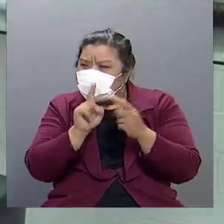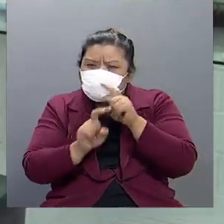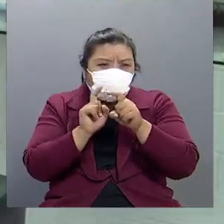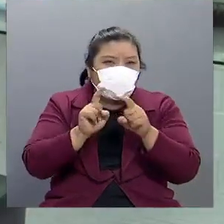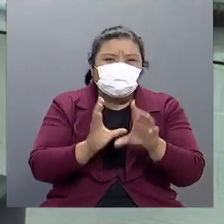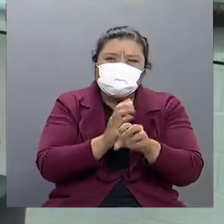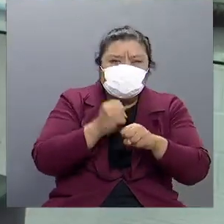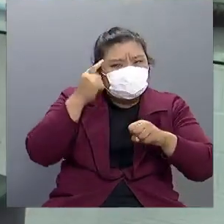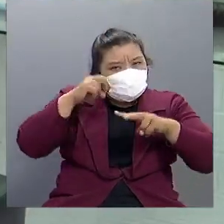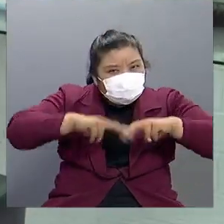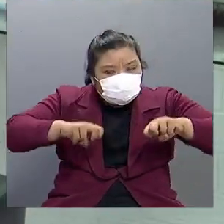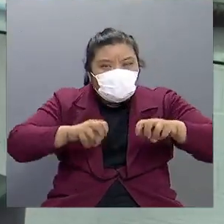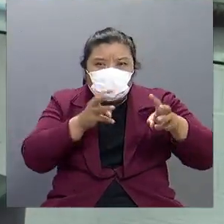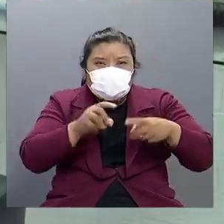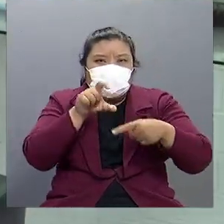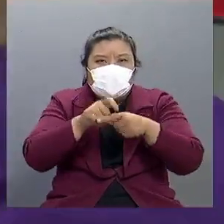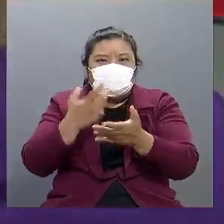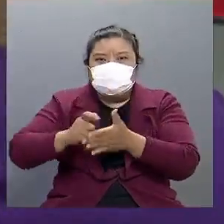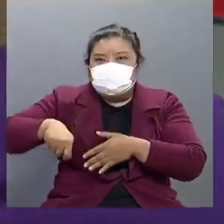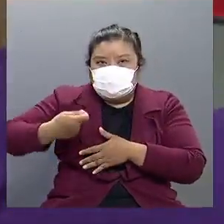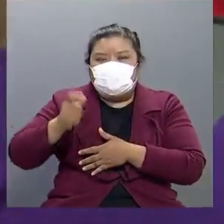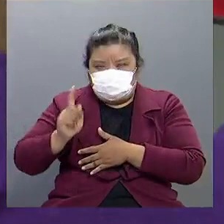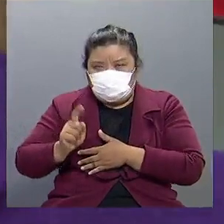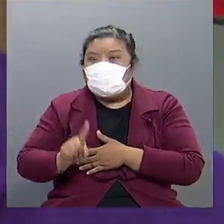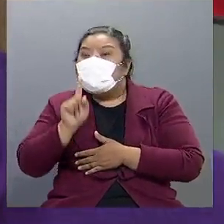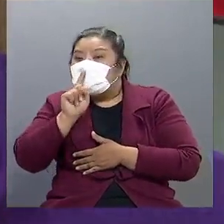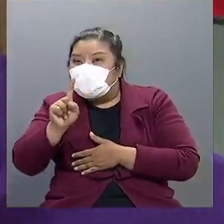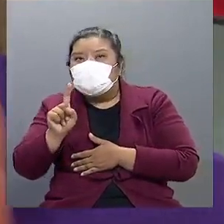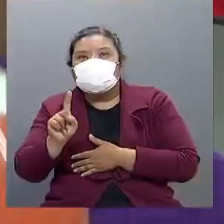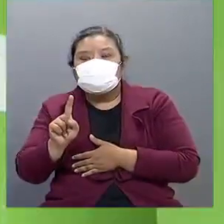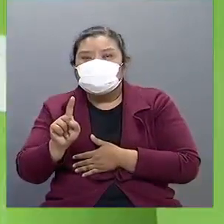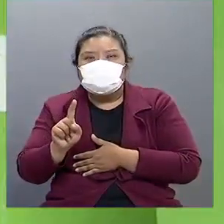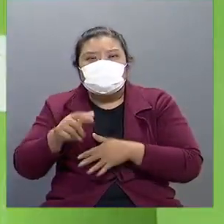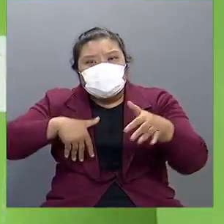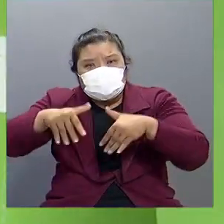อาจจะต้องเปิดรับฟังความคิดเห็นของผู้ที่มีส่วนได้เสียซะก่อนค่ะ